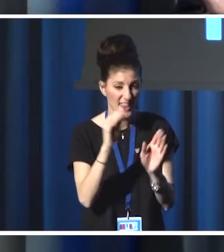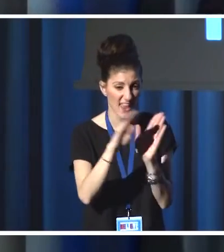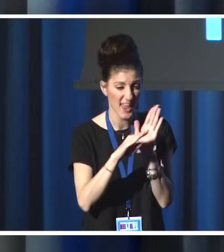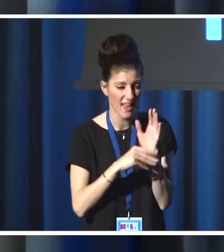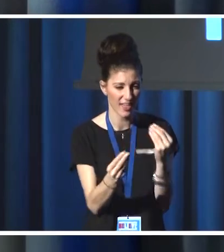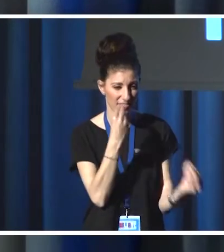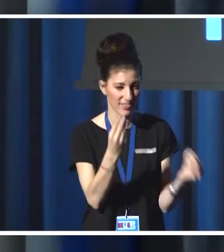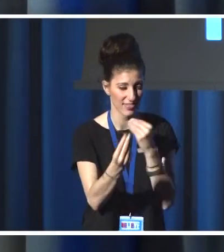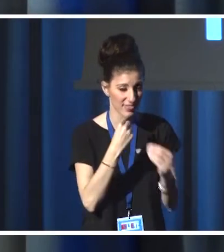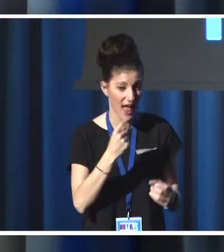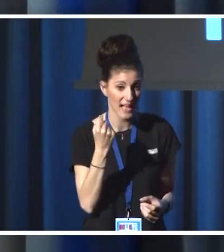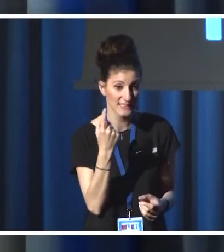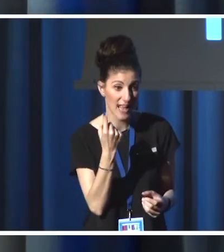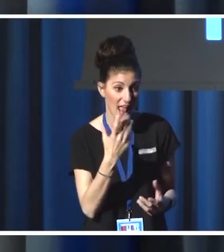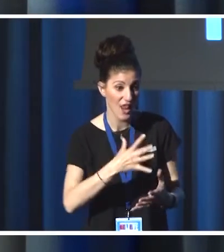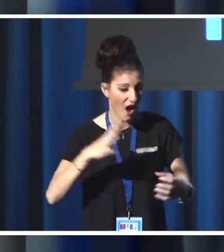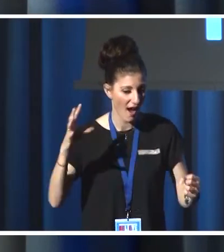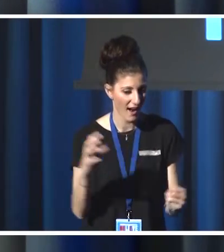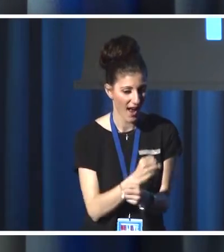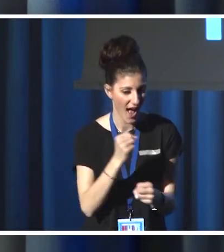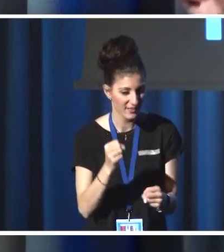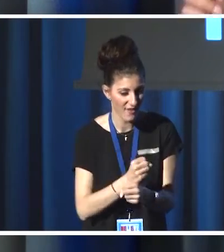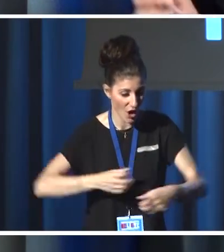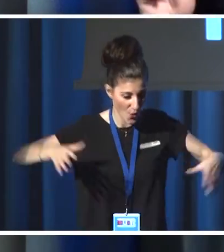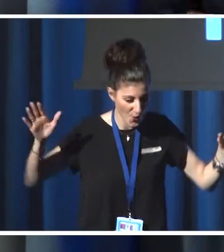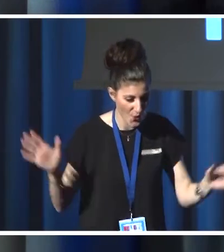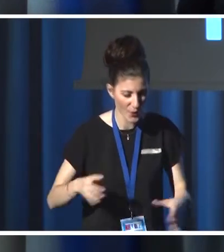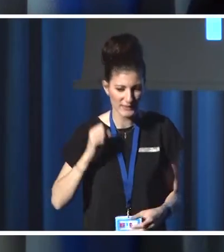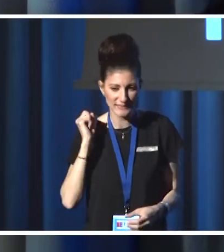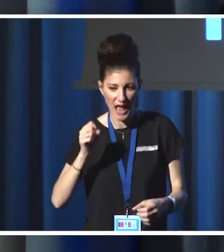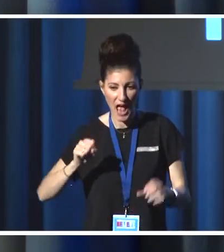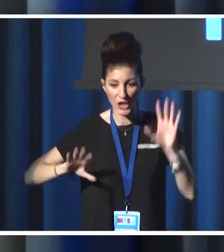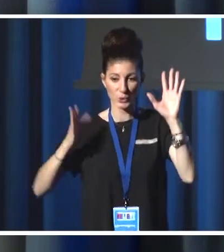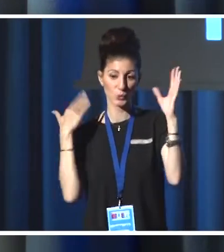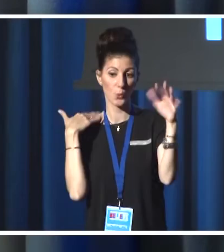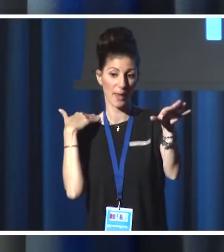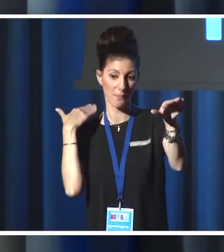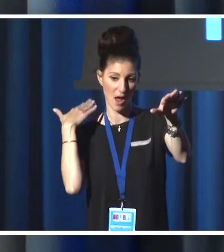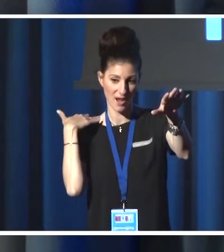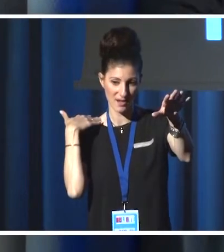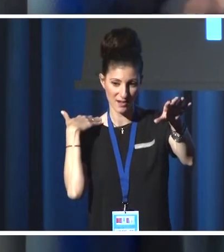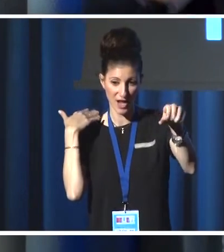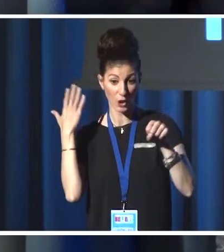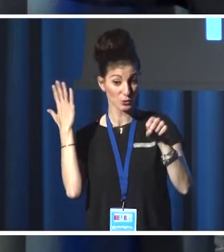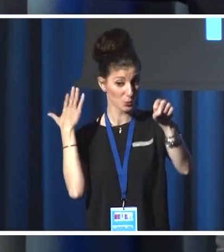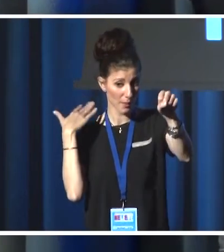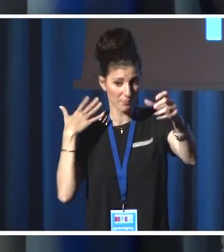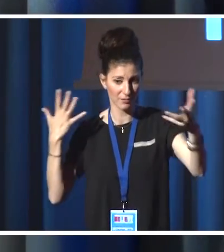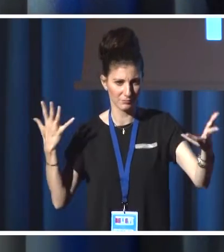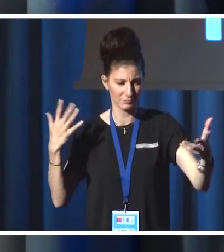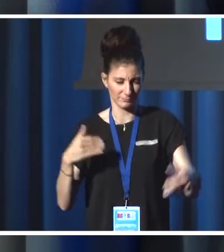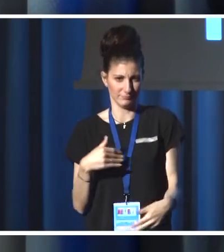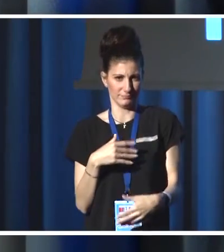λίγο καιρό θα πετάω όσο το superman βέβαια εκεί αρχίζουν το κοιτάν λίγο περίεργα και φυσικό είναι αυτό γιατί πλέον είναι στη